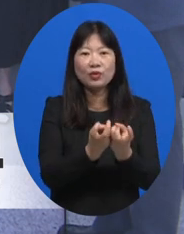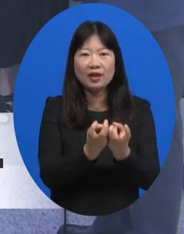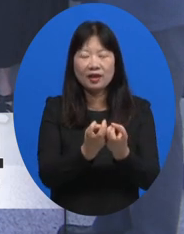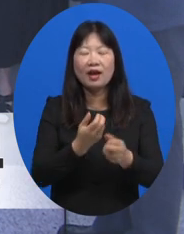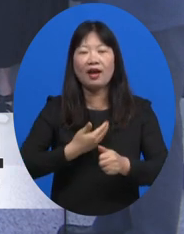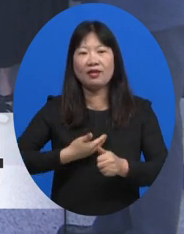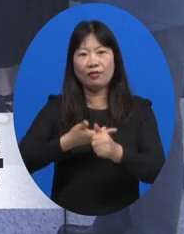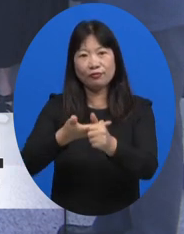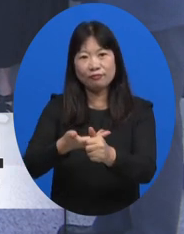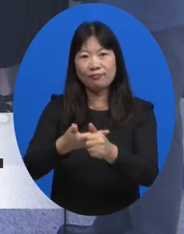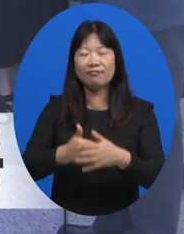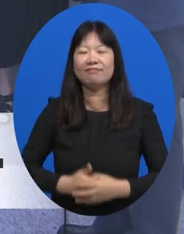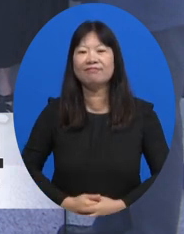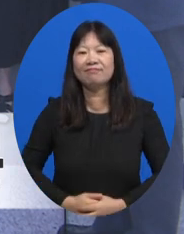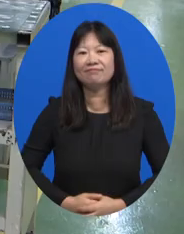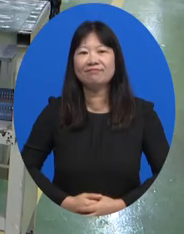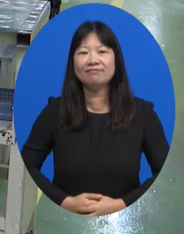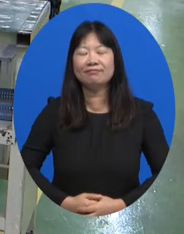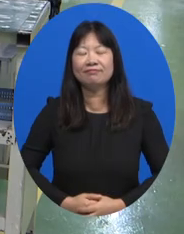기자가 전해드립니다.